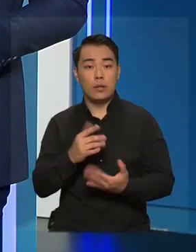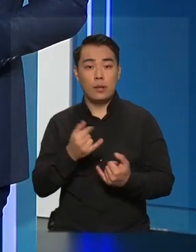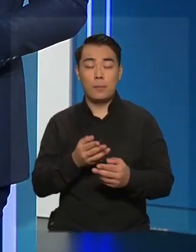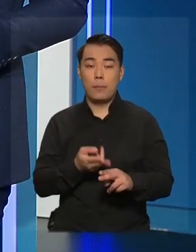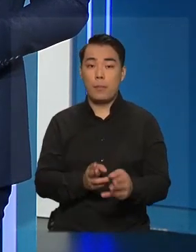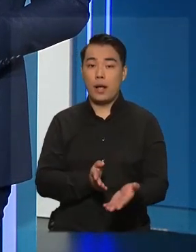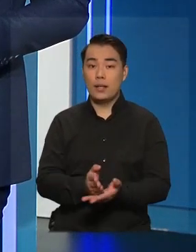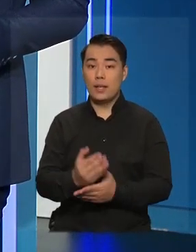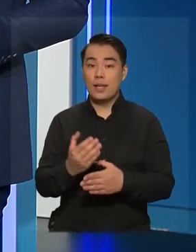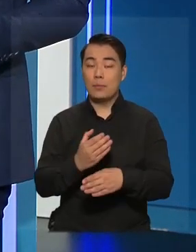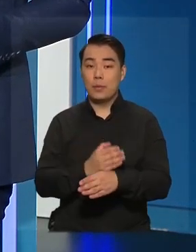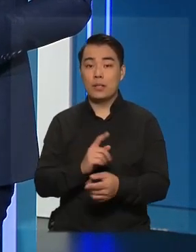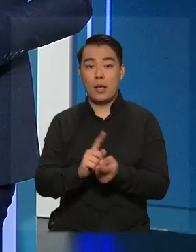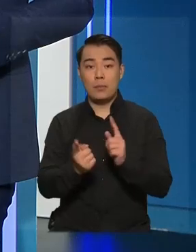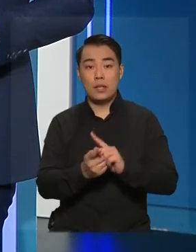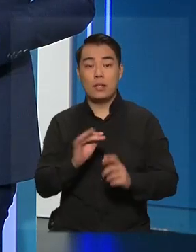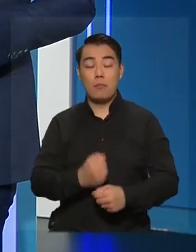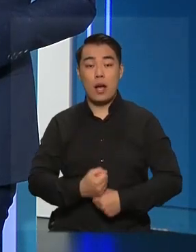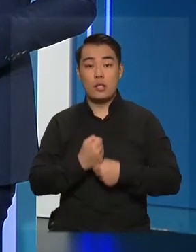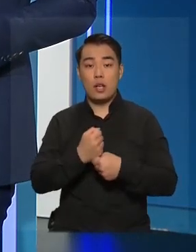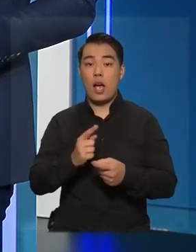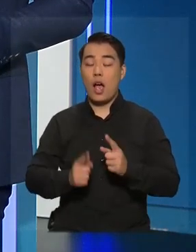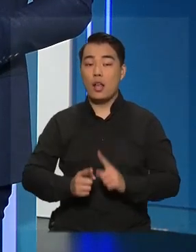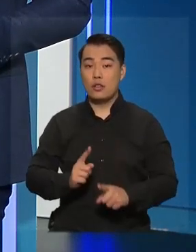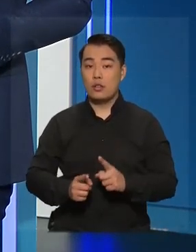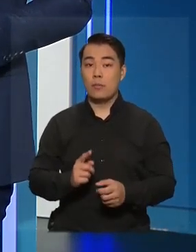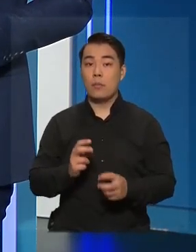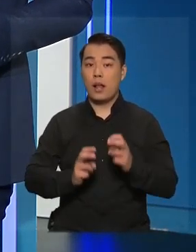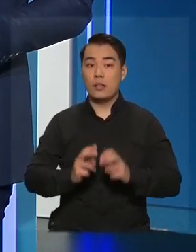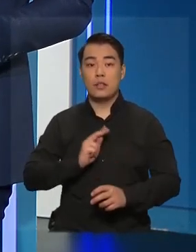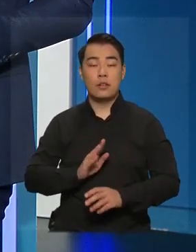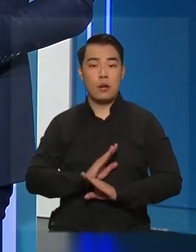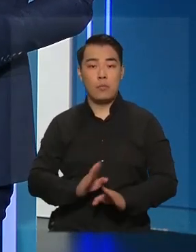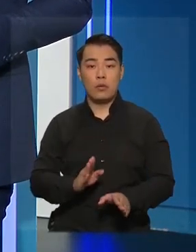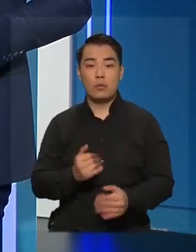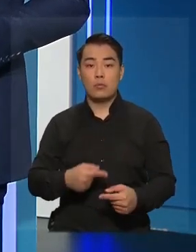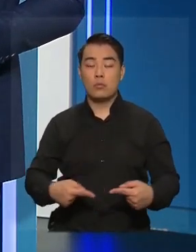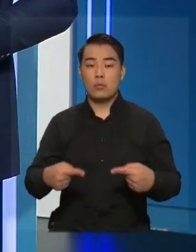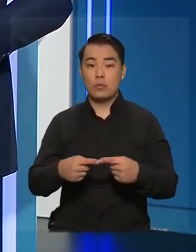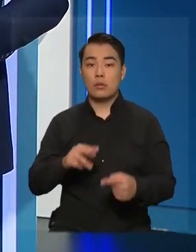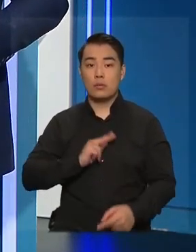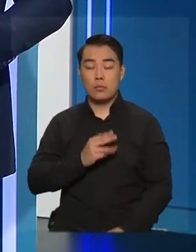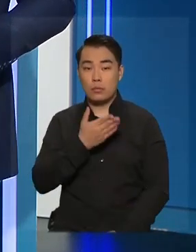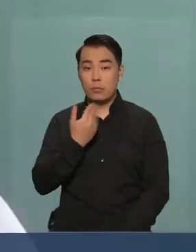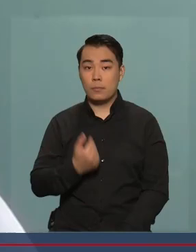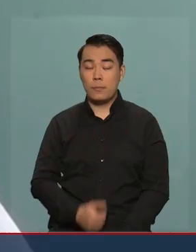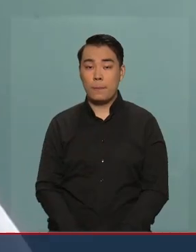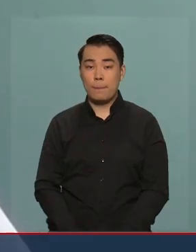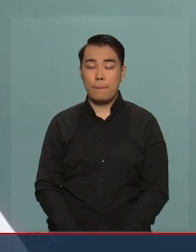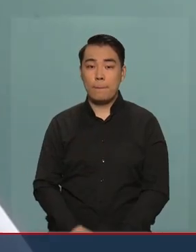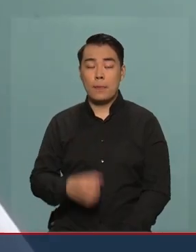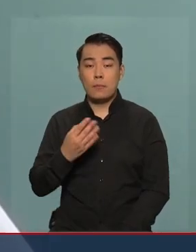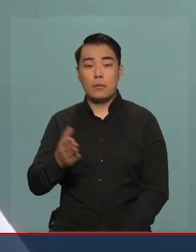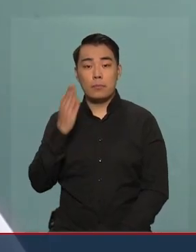политика импортозамещения и поддержка отечественных производителей не работает в должной мере. Простой